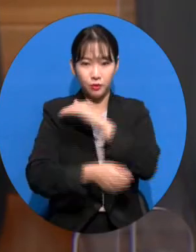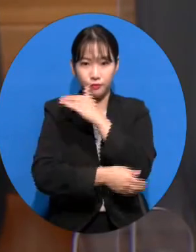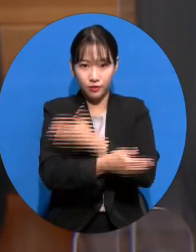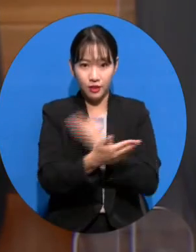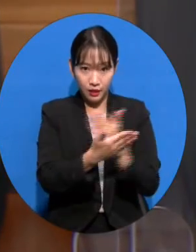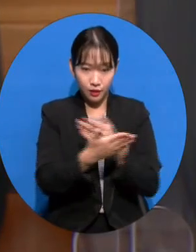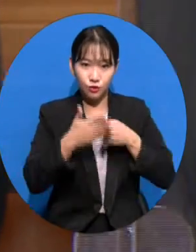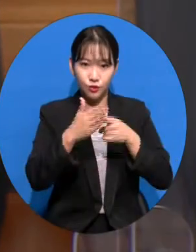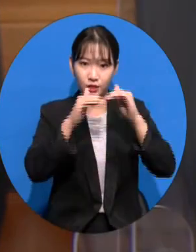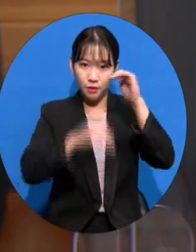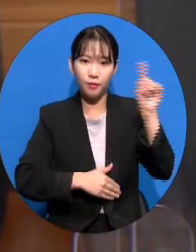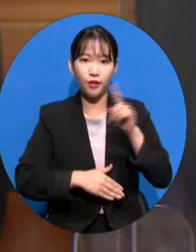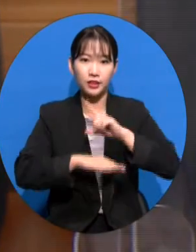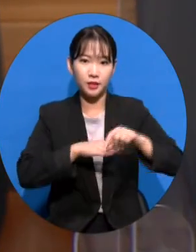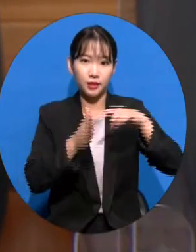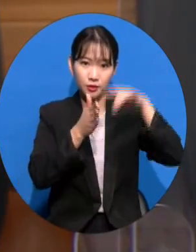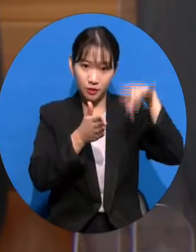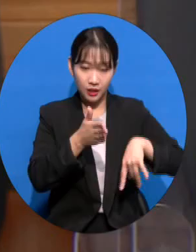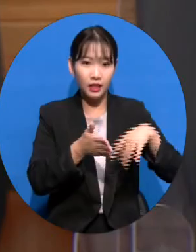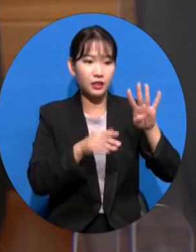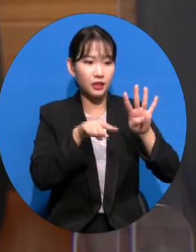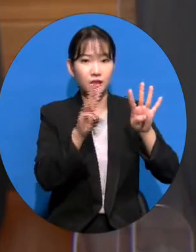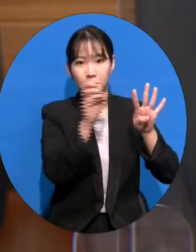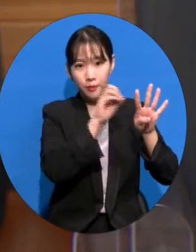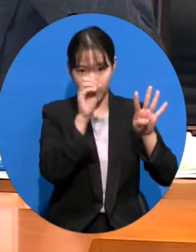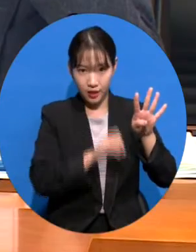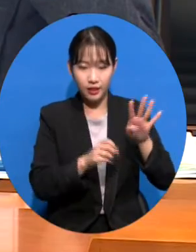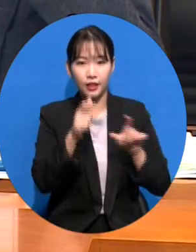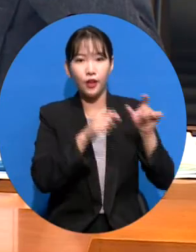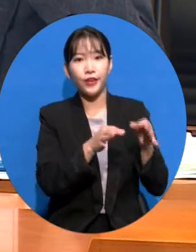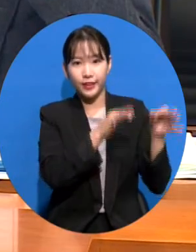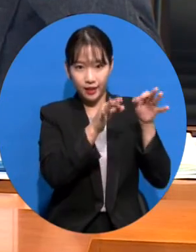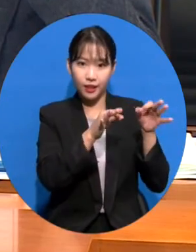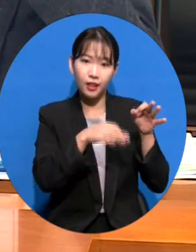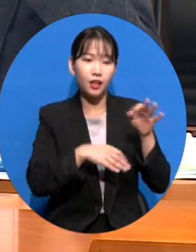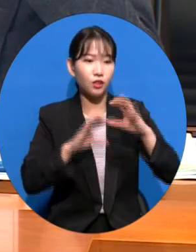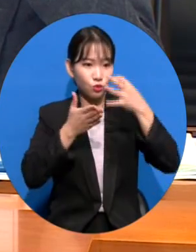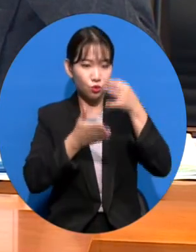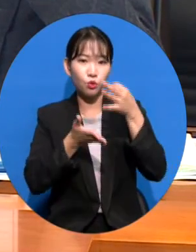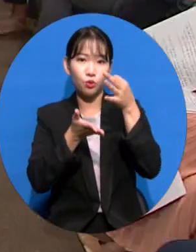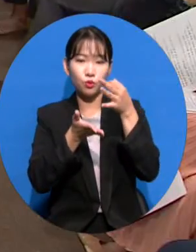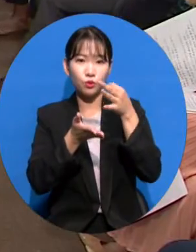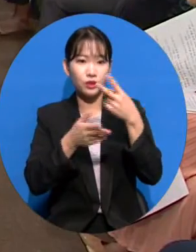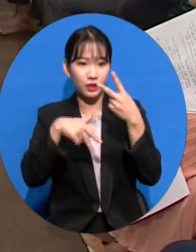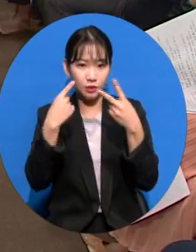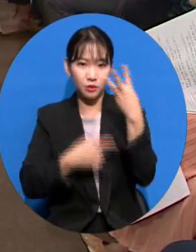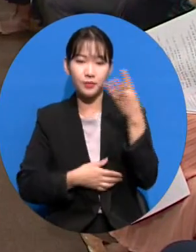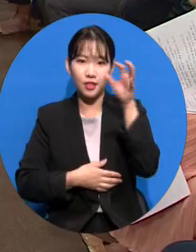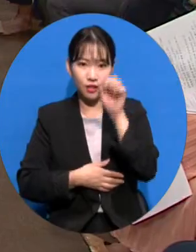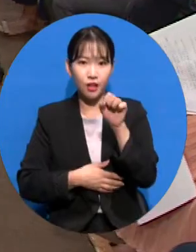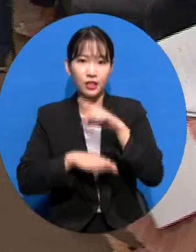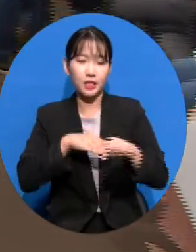재정분권 추진안에는 지방소비세 4.3%포인트 추가 인상과 국고보조사업 2조 3천억